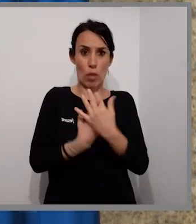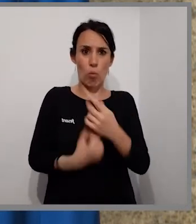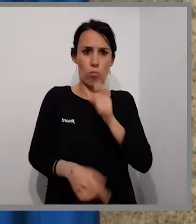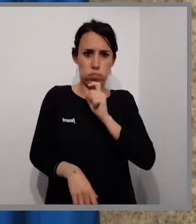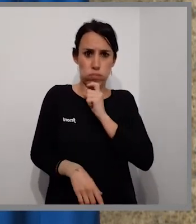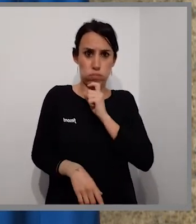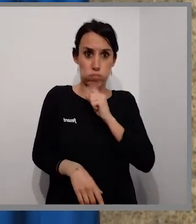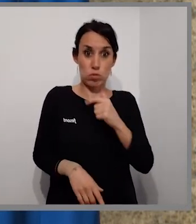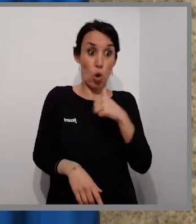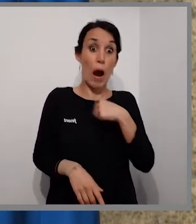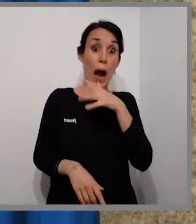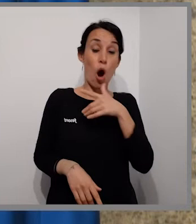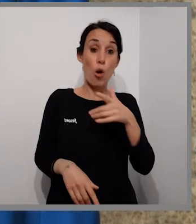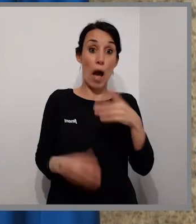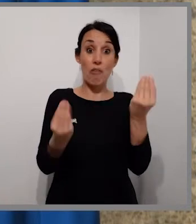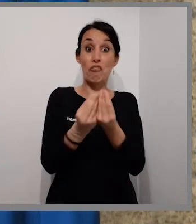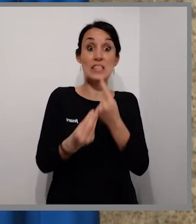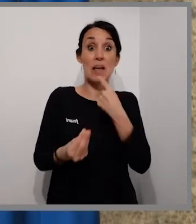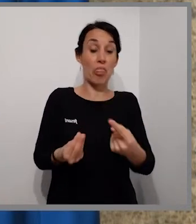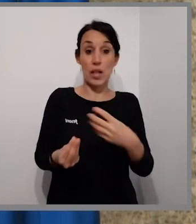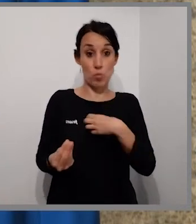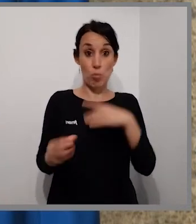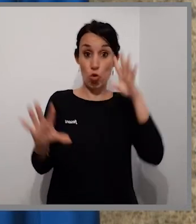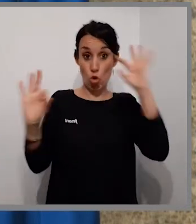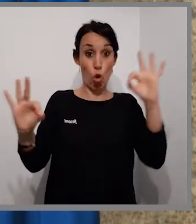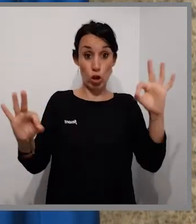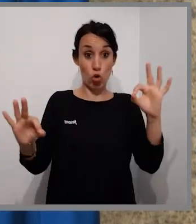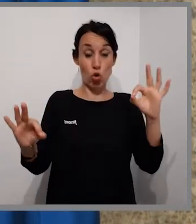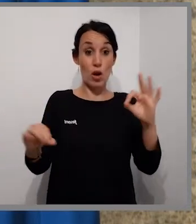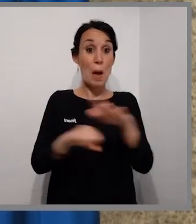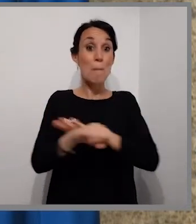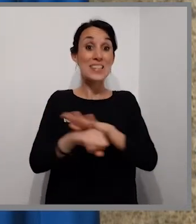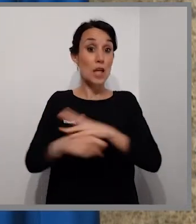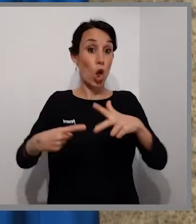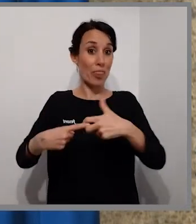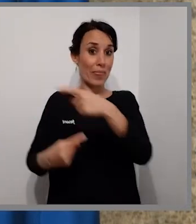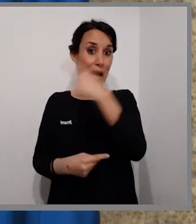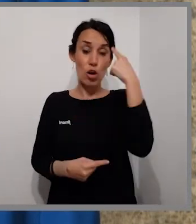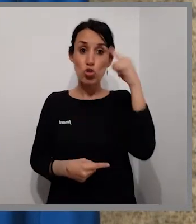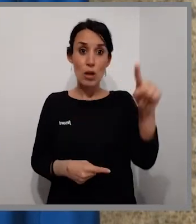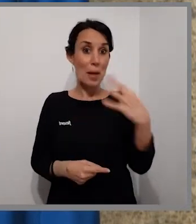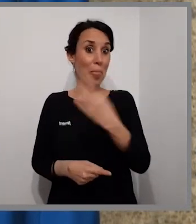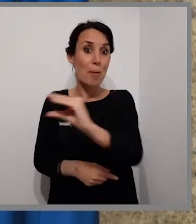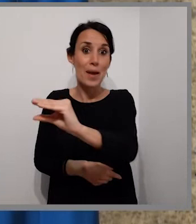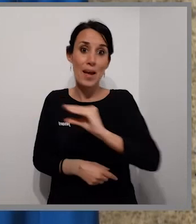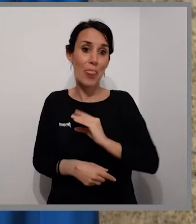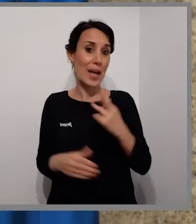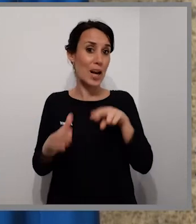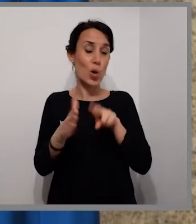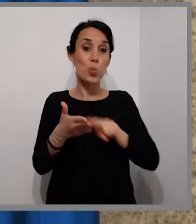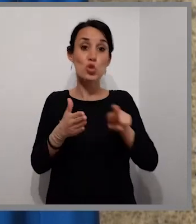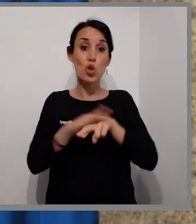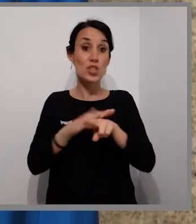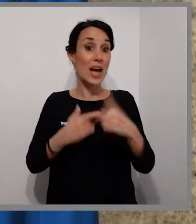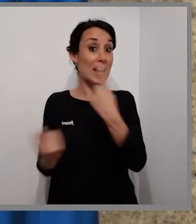complicada i no vaig a marcar jo una data, però és obvi i ho sap perfectament el Ministeri d'Hisenda que ha de proveir-nos